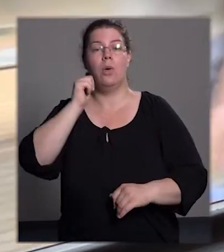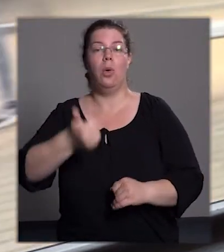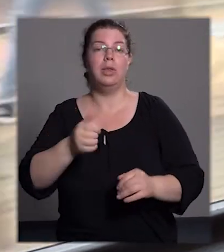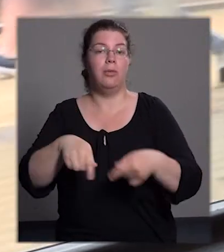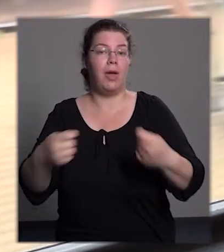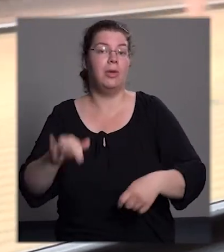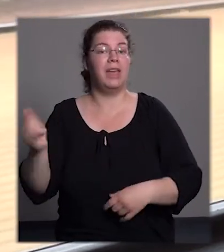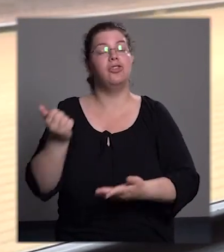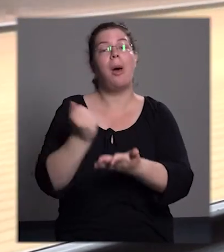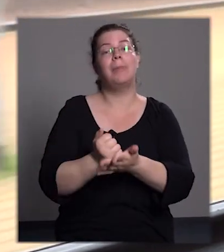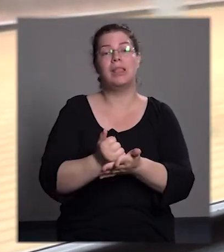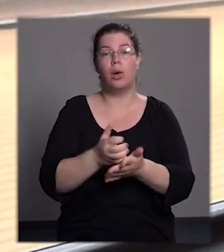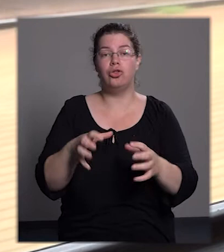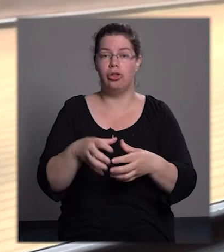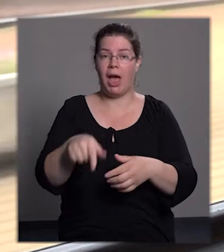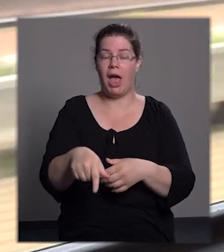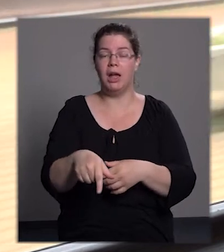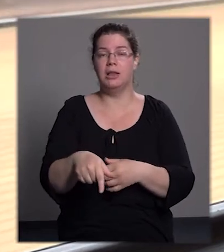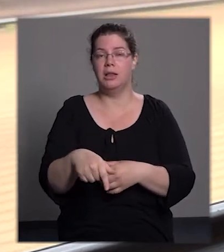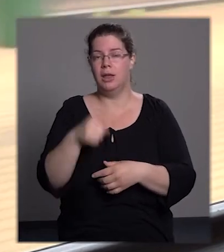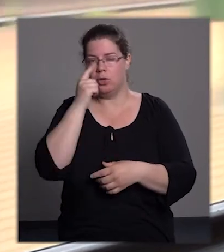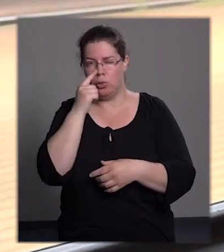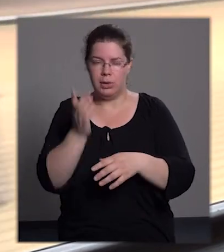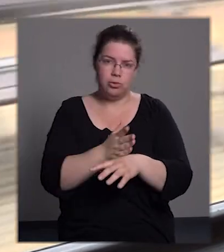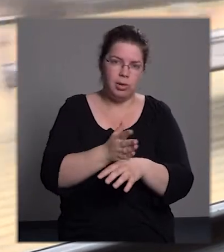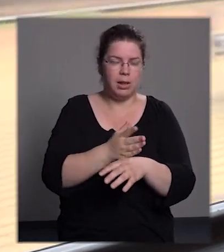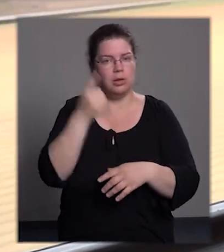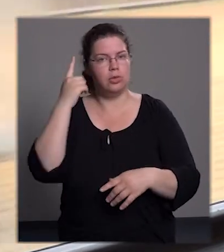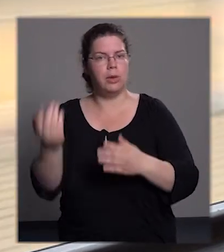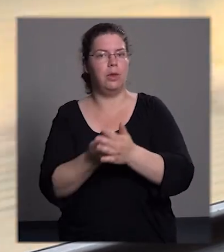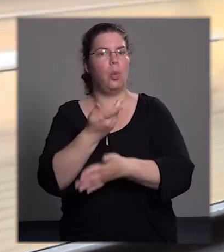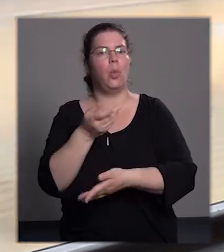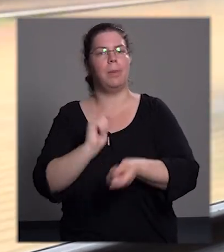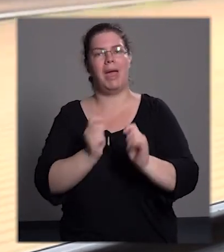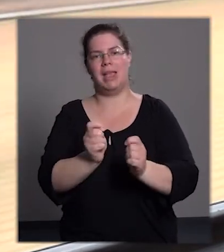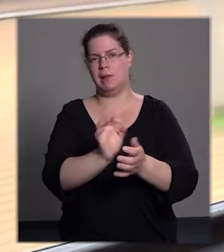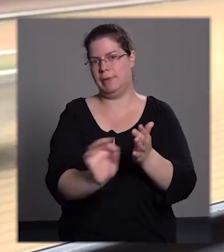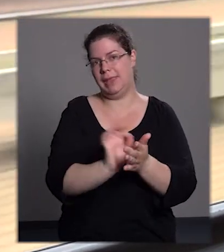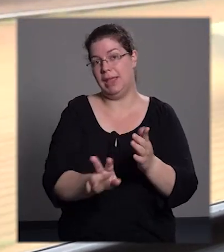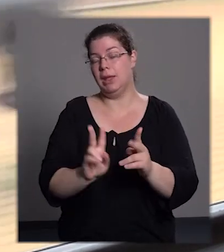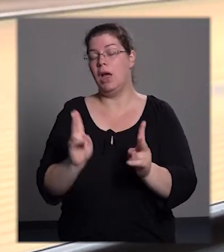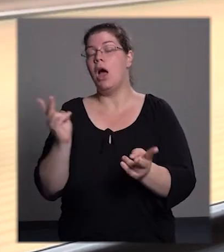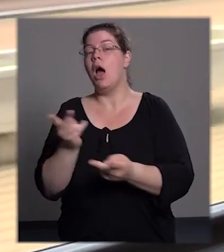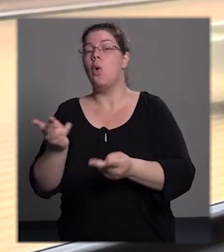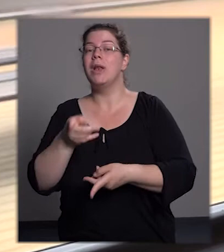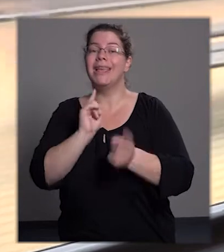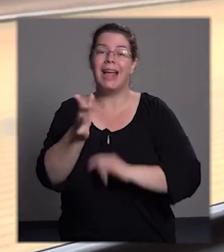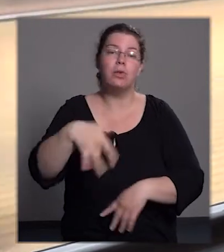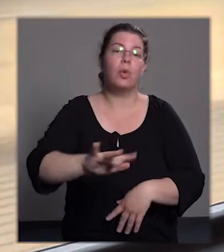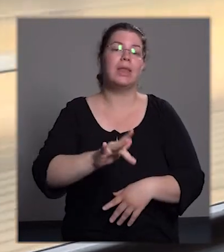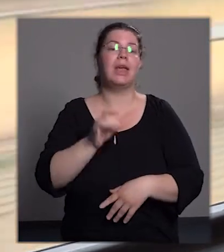már ebben a július elején ki tud írni egy új pályázatot, ahol a játszóterek,